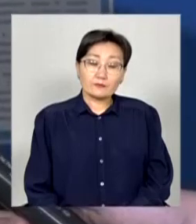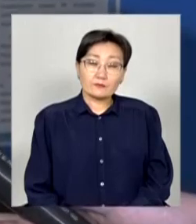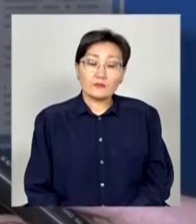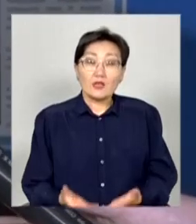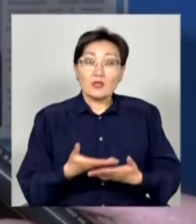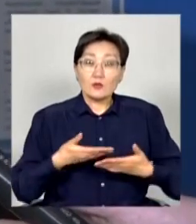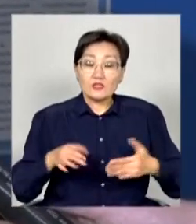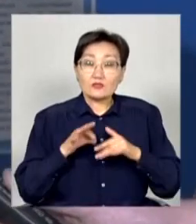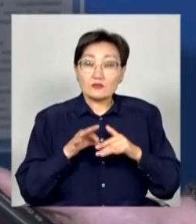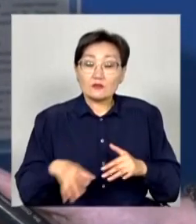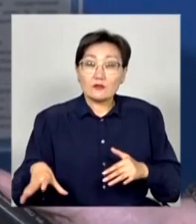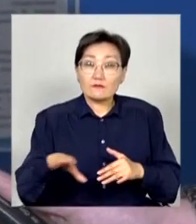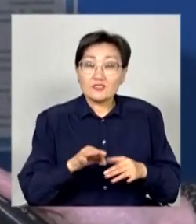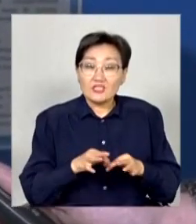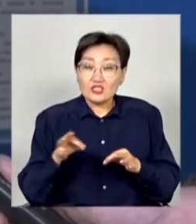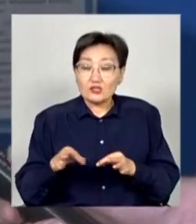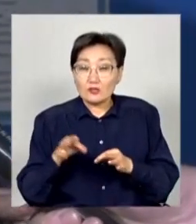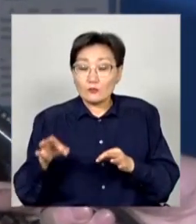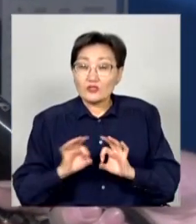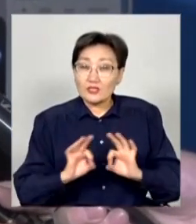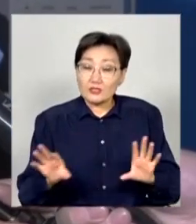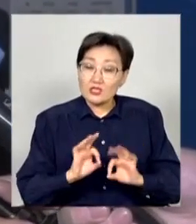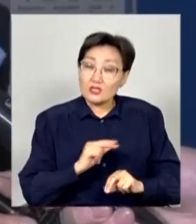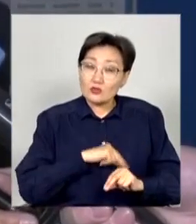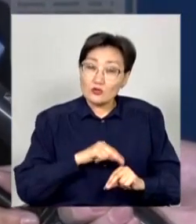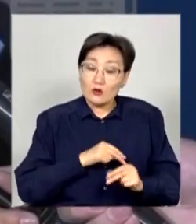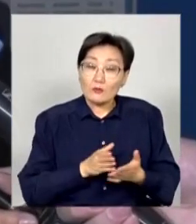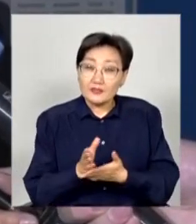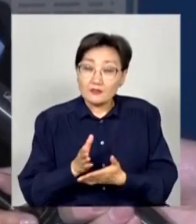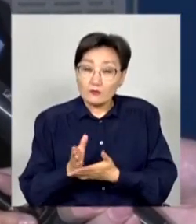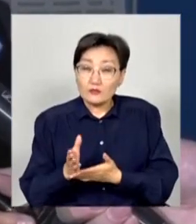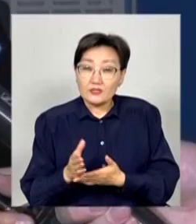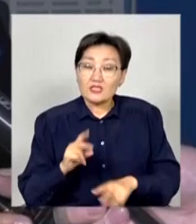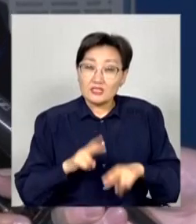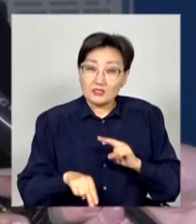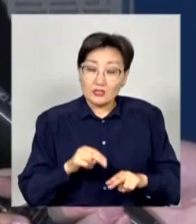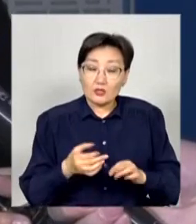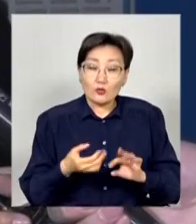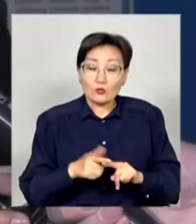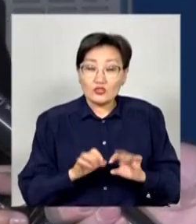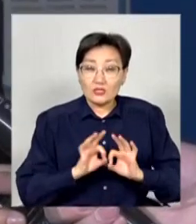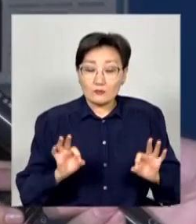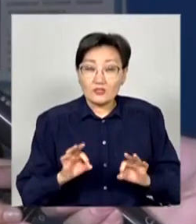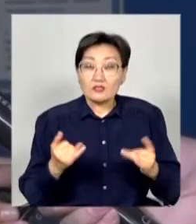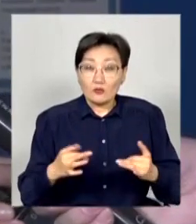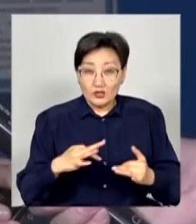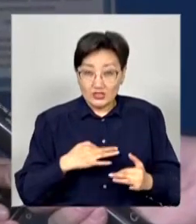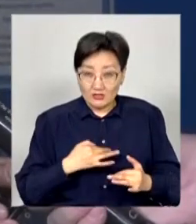Мы прошли все регионы агитационной работы. Ну, настроение у нас хорошее. Сегодня я